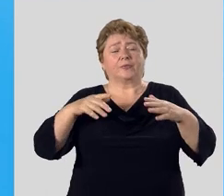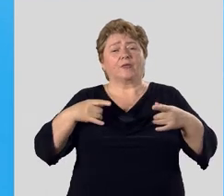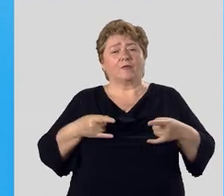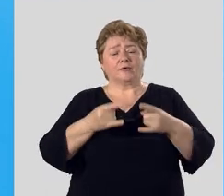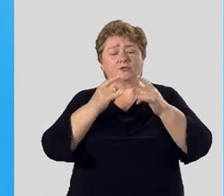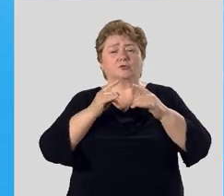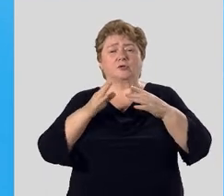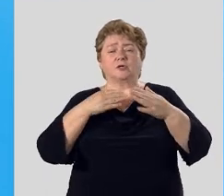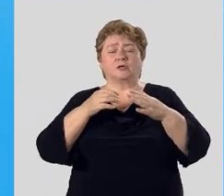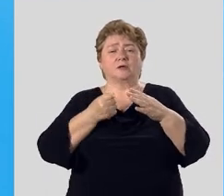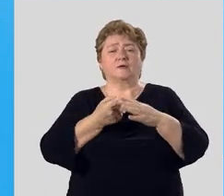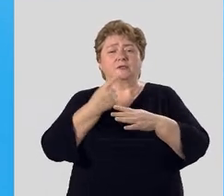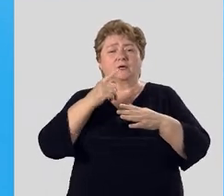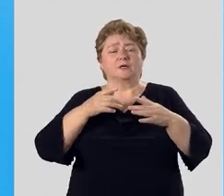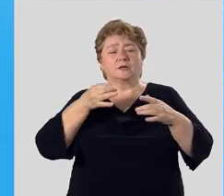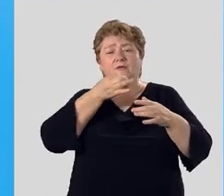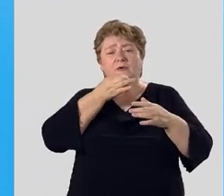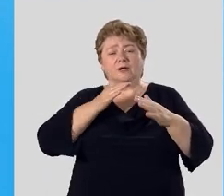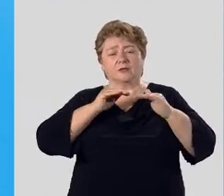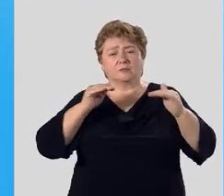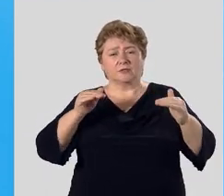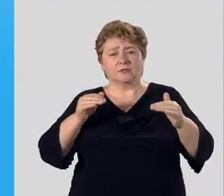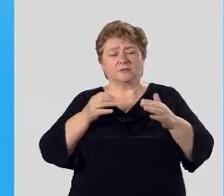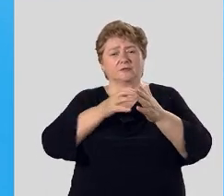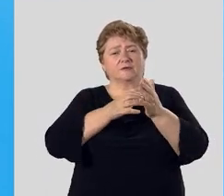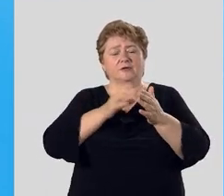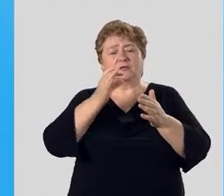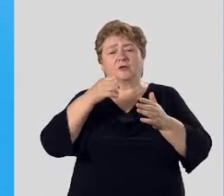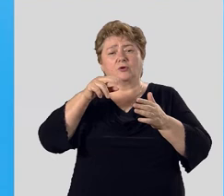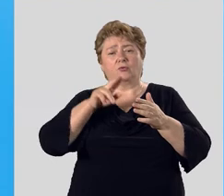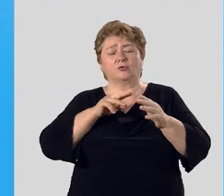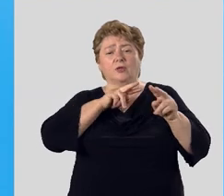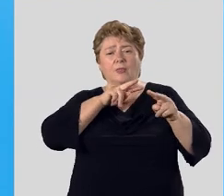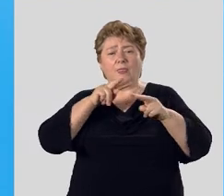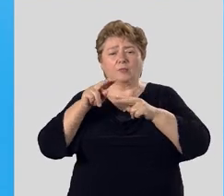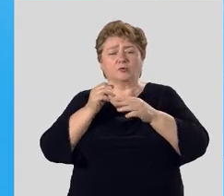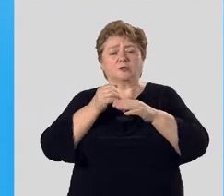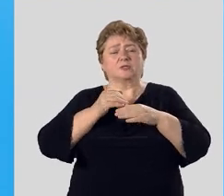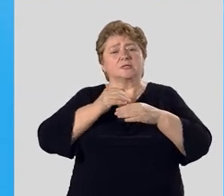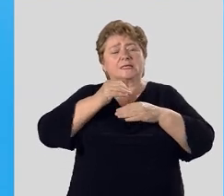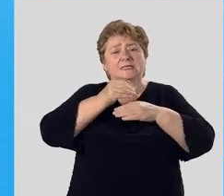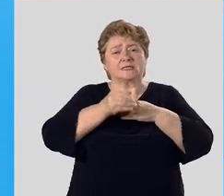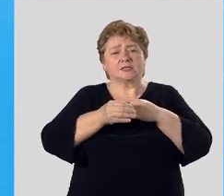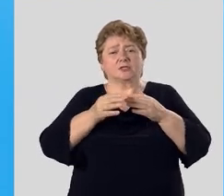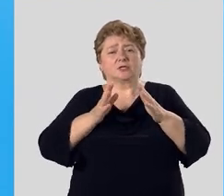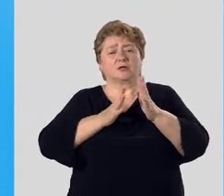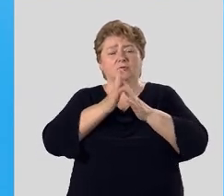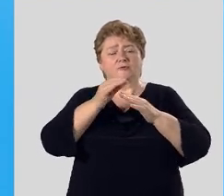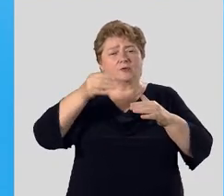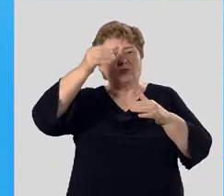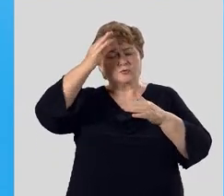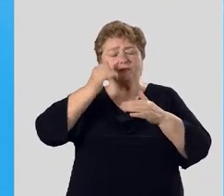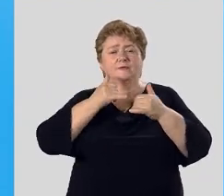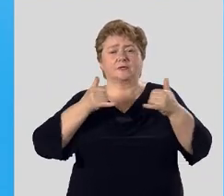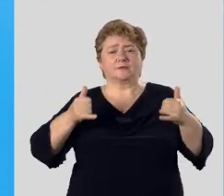или возникает в раннем детском возрасте из-за нехватки йода, то наблюдается задержка роста и умственного